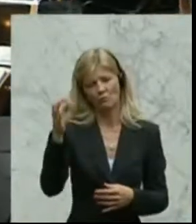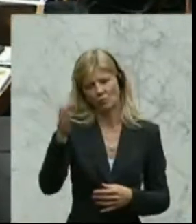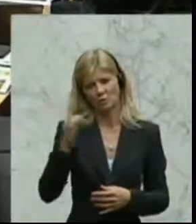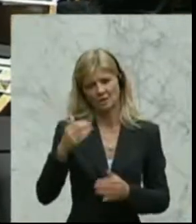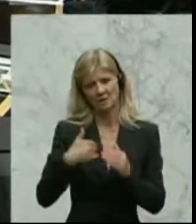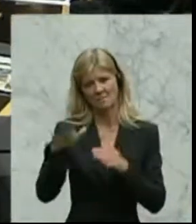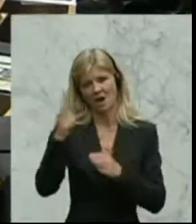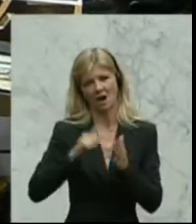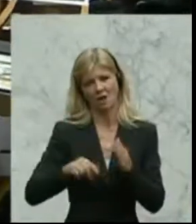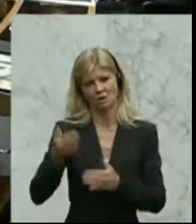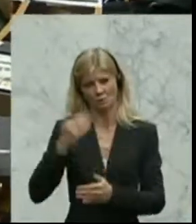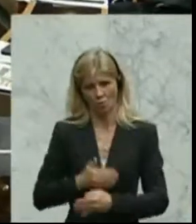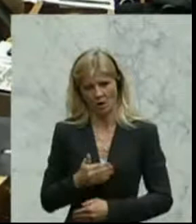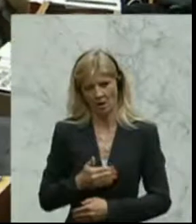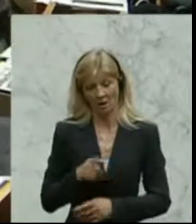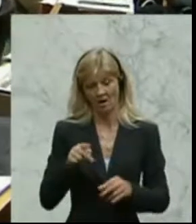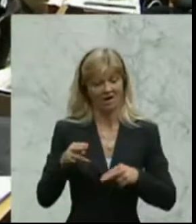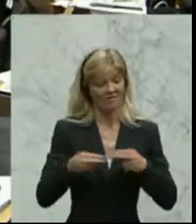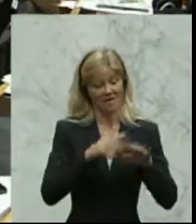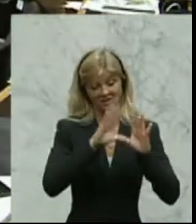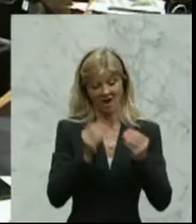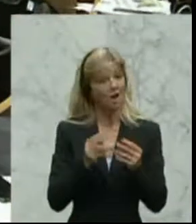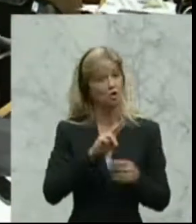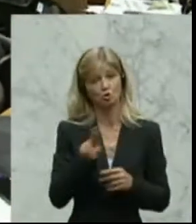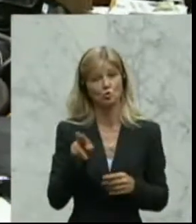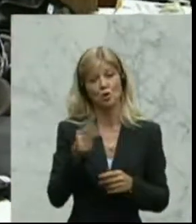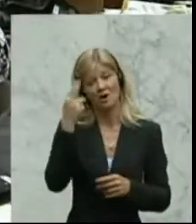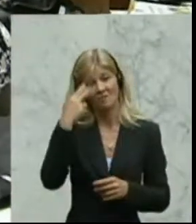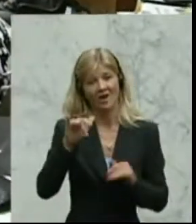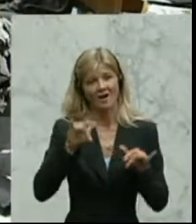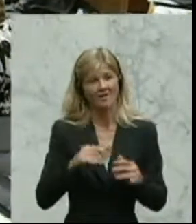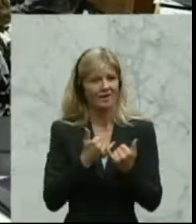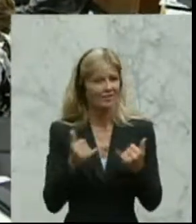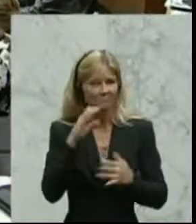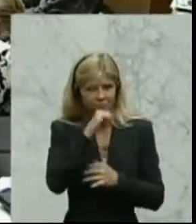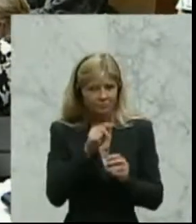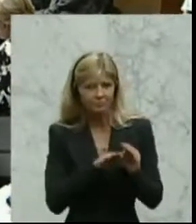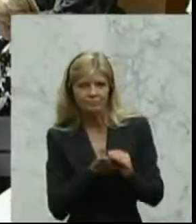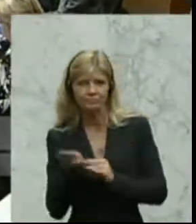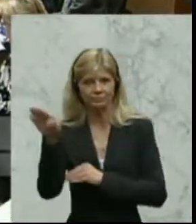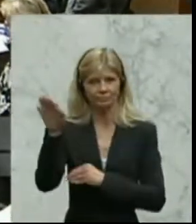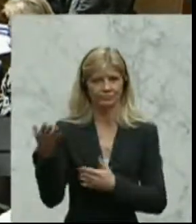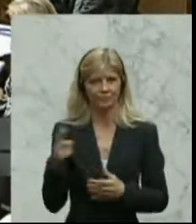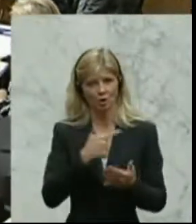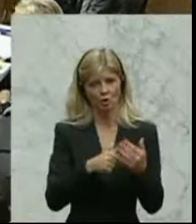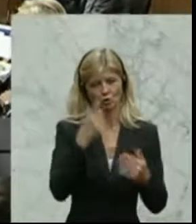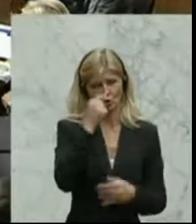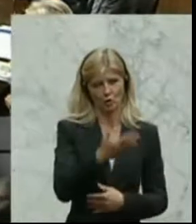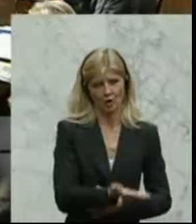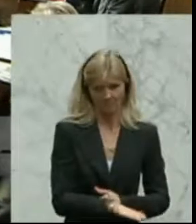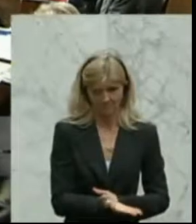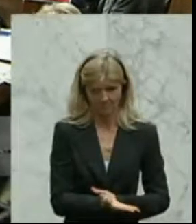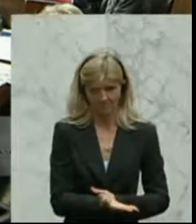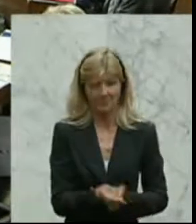Mehreinnahmen sind nur auf die kalte Progression bei der Lohnsteuer zurückzuführen. Wenn man das auf die Steuereinnahmen